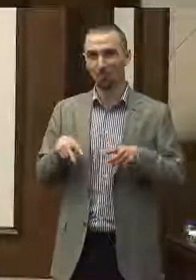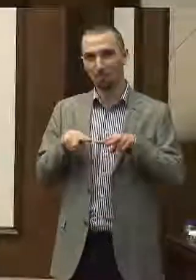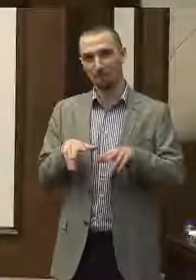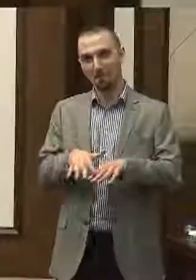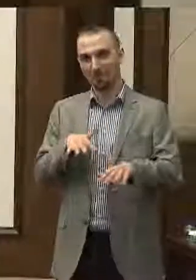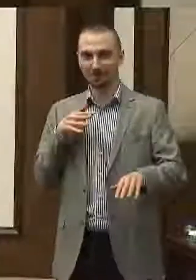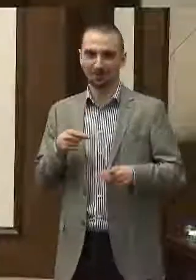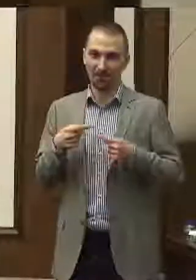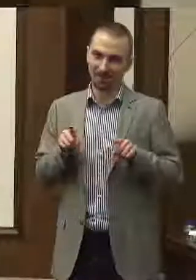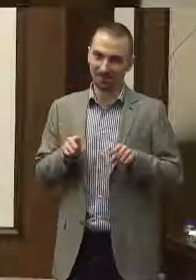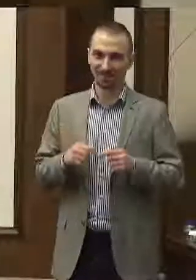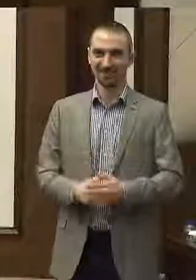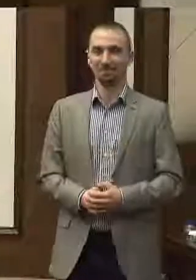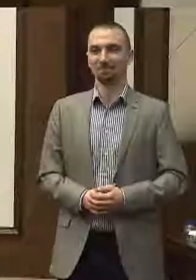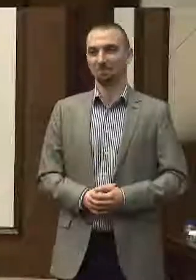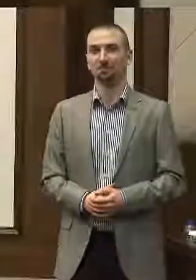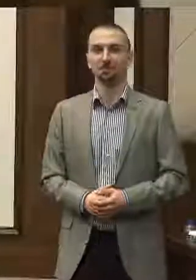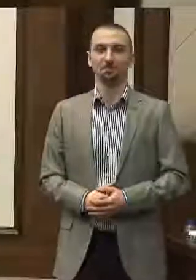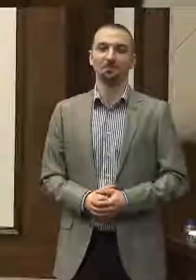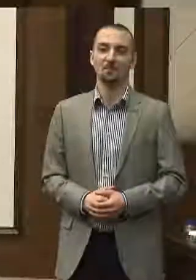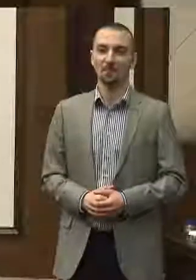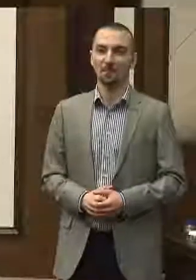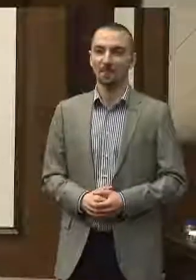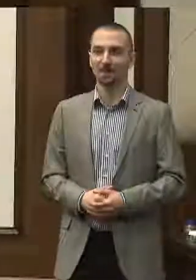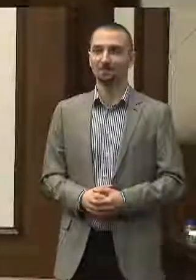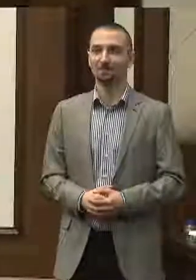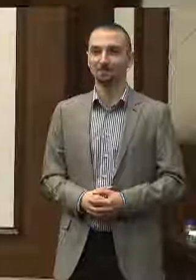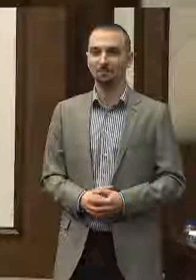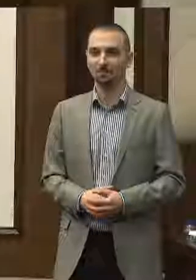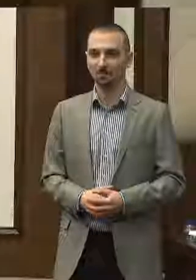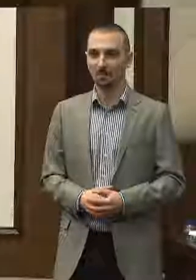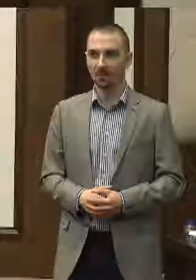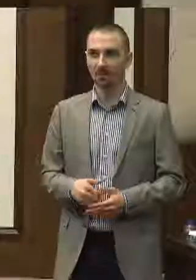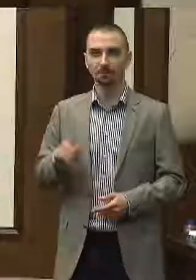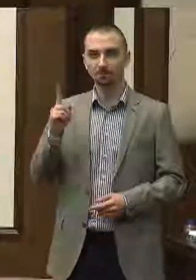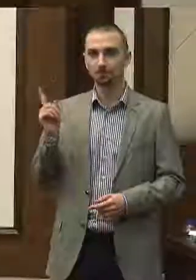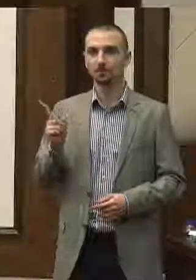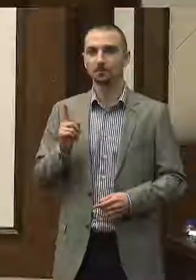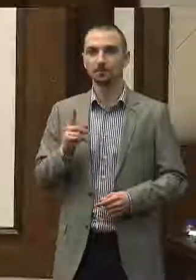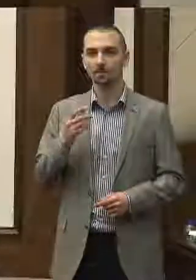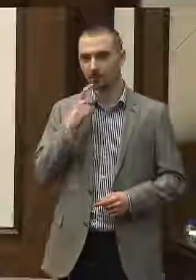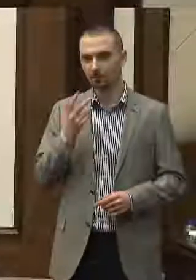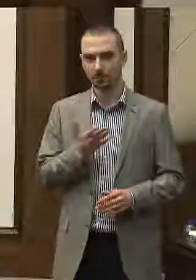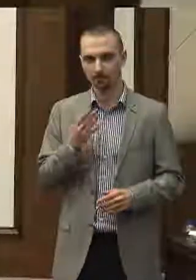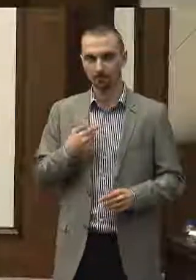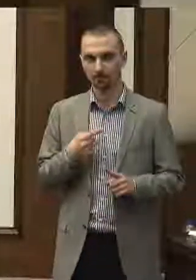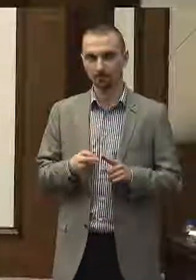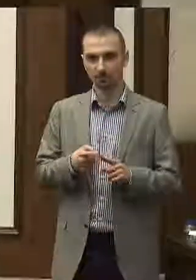Evet, teşekkür tamam. Ederim. Ben de teşekkür ediyorum. Çünkü gerçekten gökkuşağı izcileri uzun